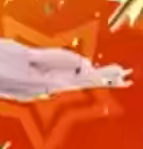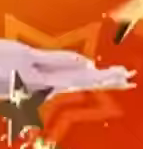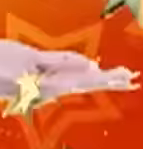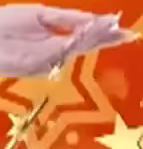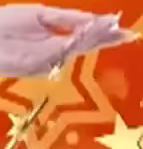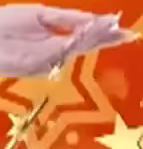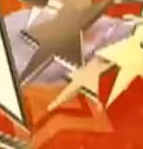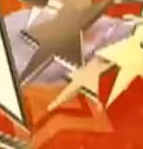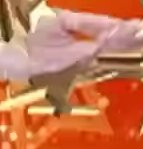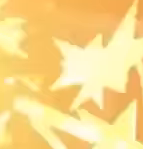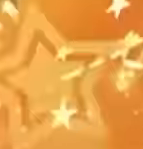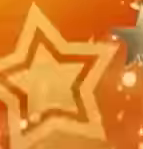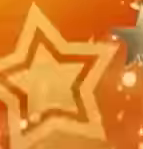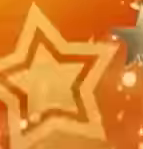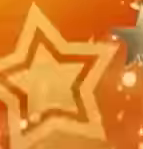So, biz, eto na nga!